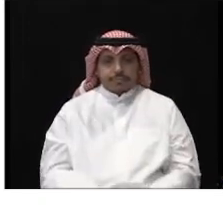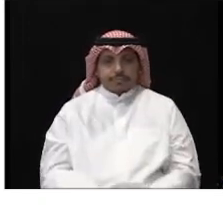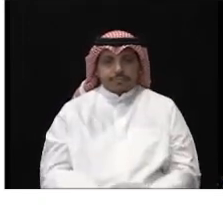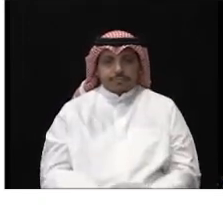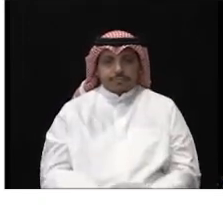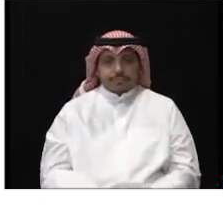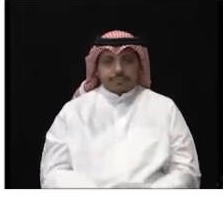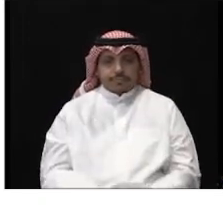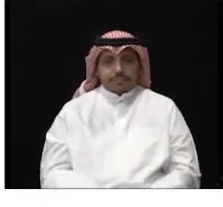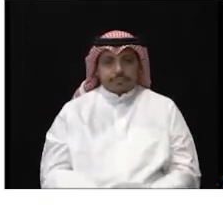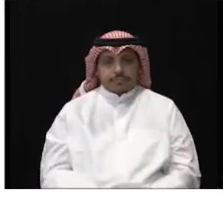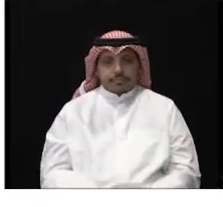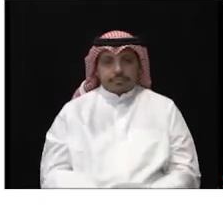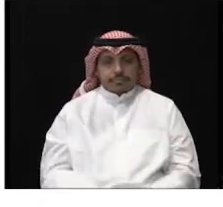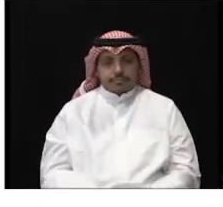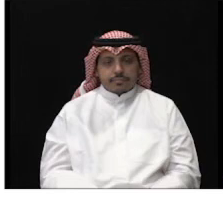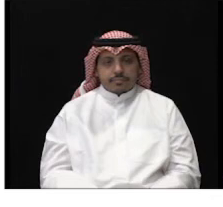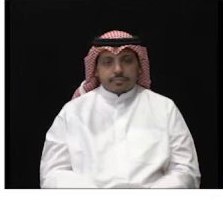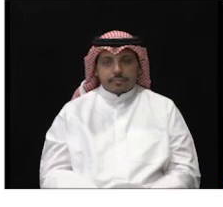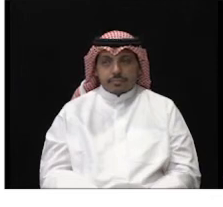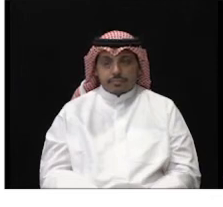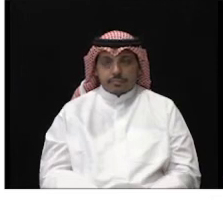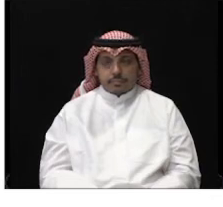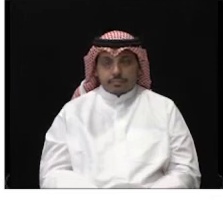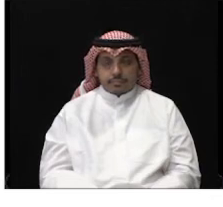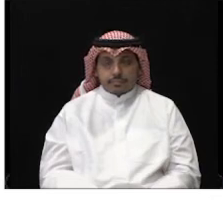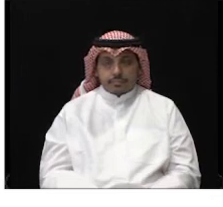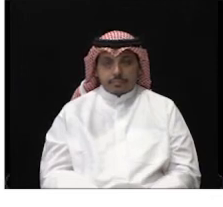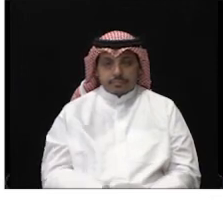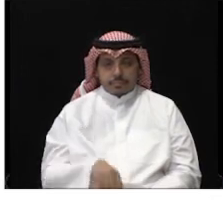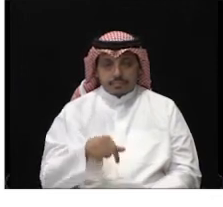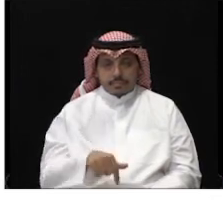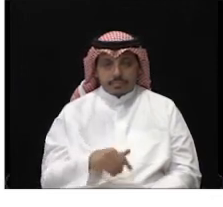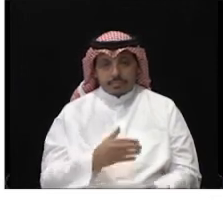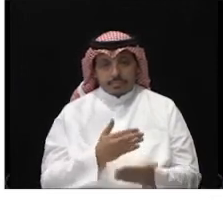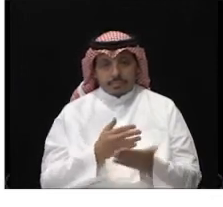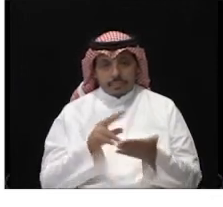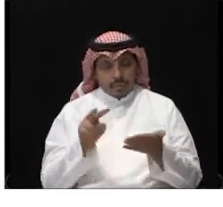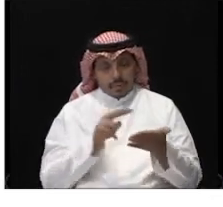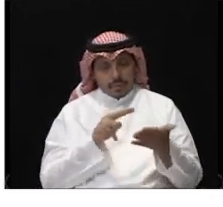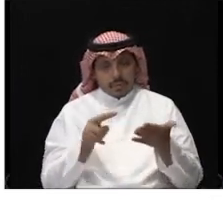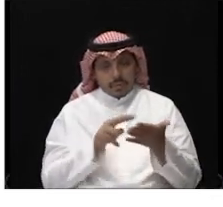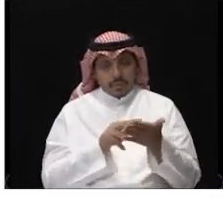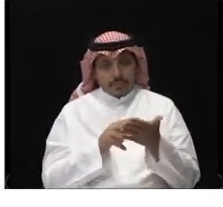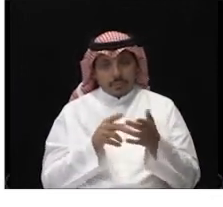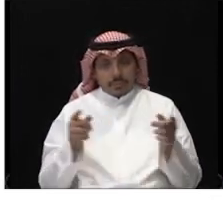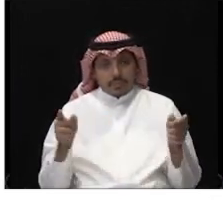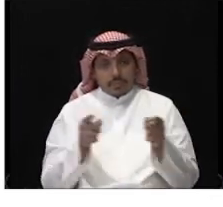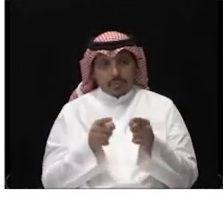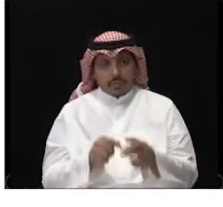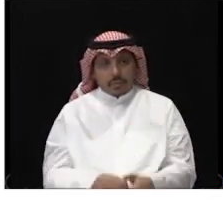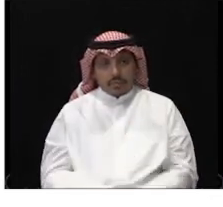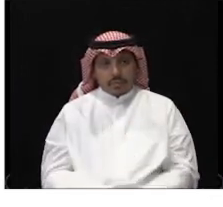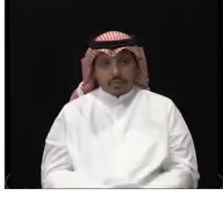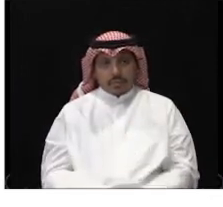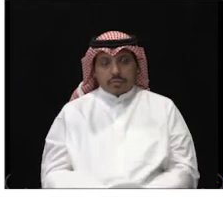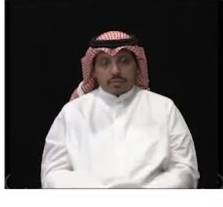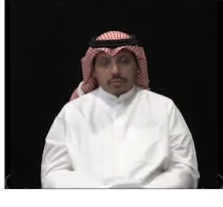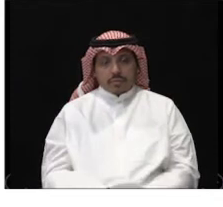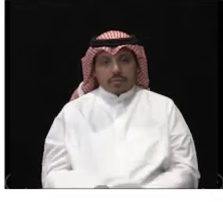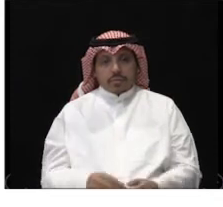أحسنتم. إذن الآن نقرأ مع بعض، صوت القصير ممتاز، صوت